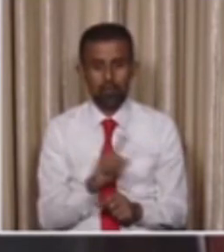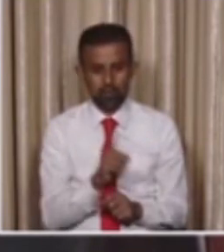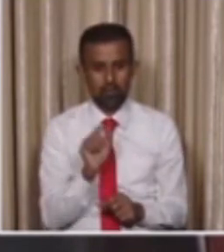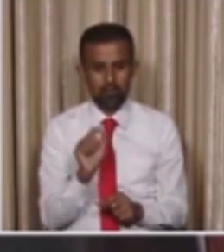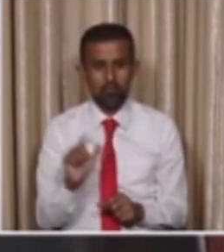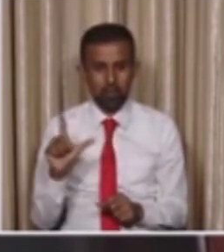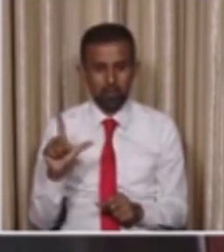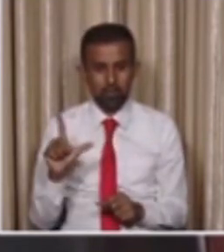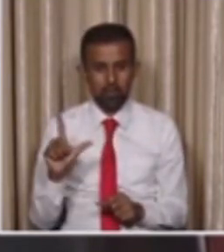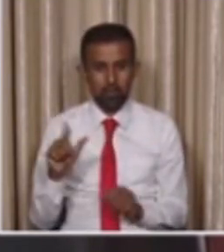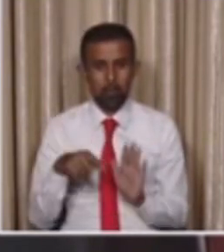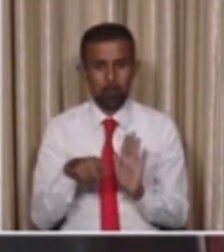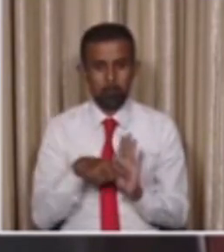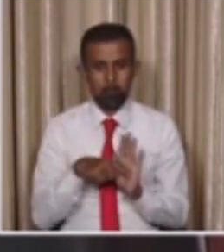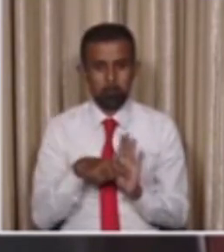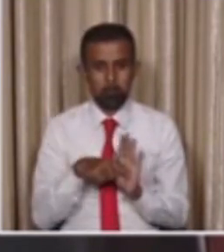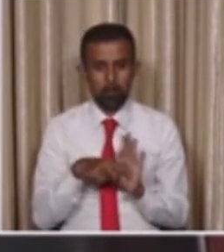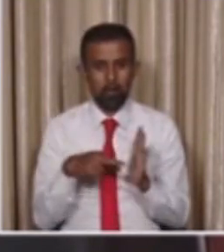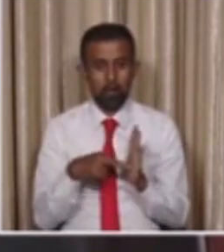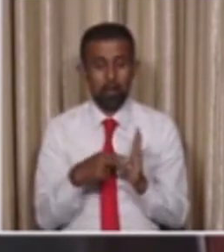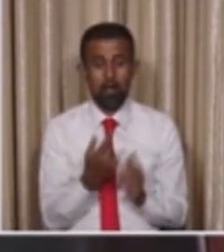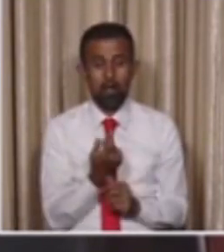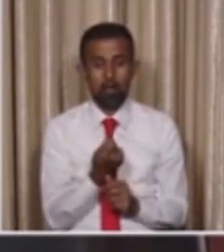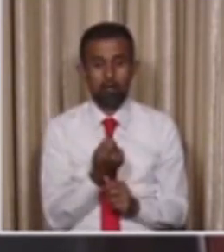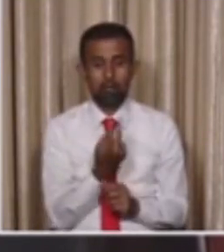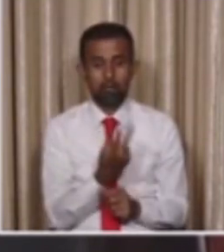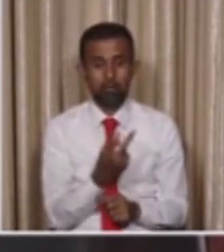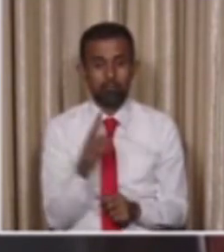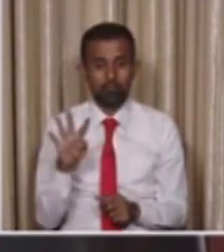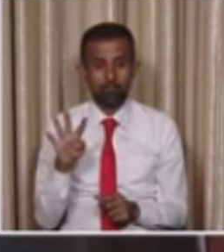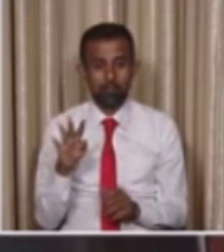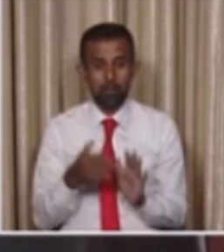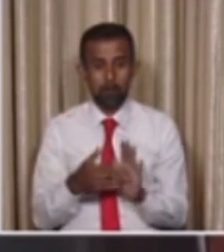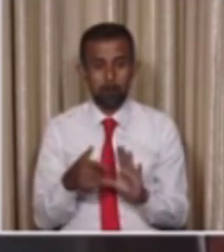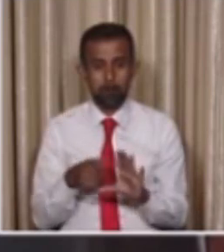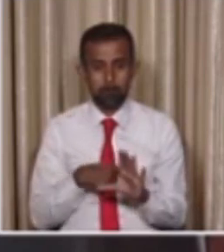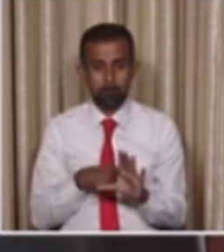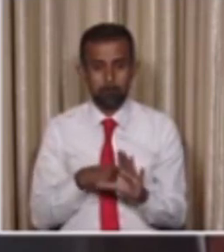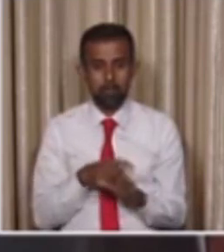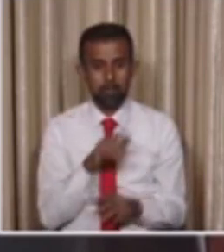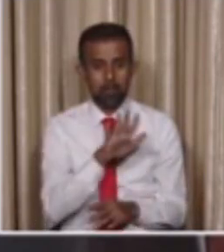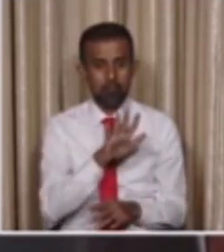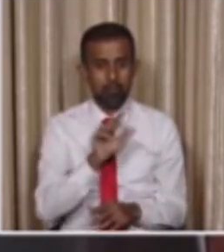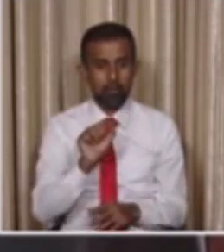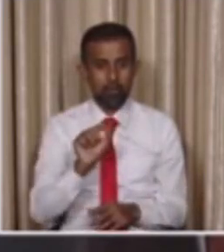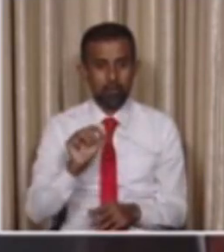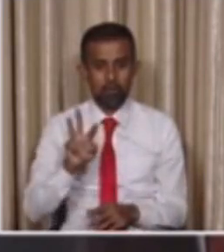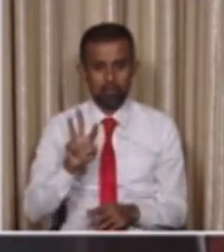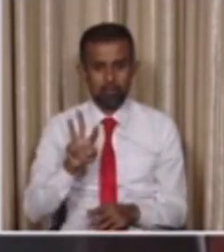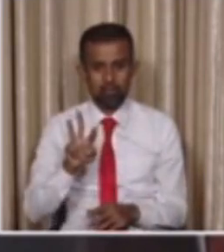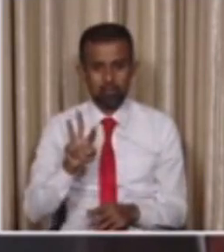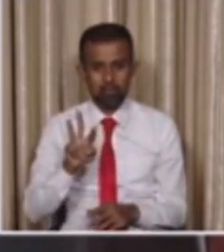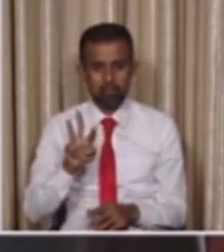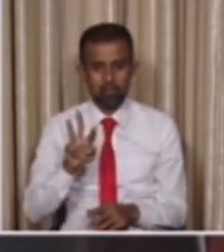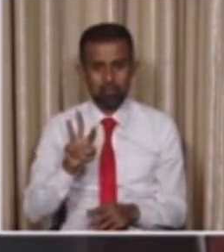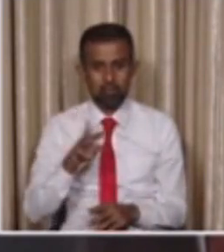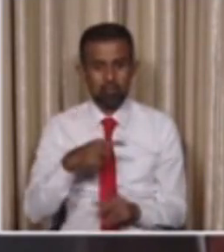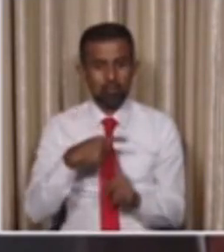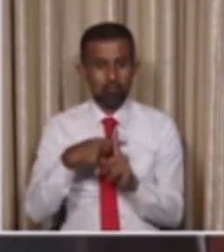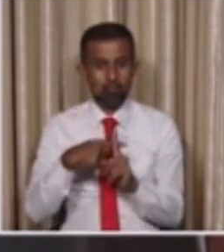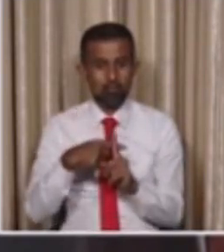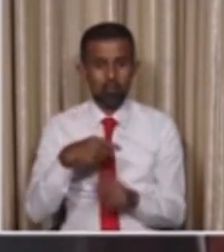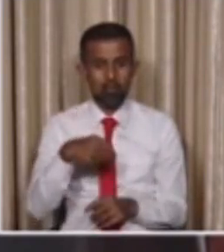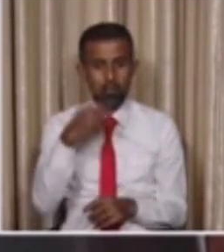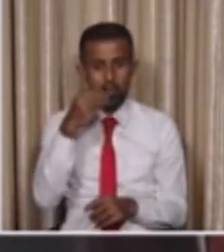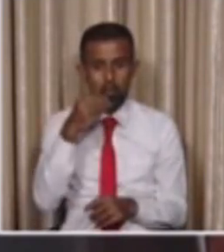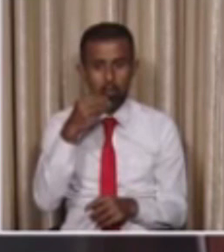10.7% ඍණ වෙච්චි ආර්ථිකය 2024 මේ කියන කාල පරිච්ඡේදයේ 5.3% මේ ධන වුණා කියලා.